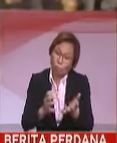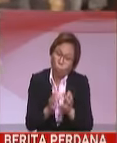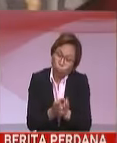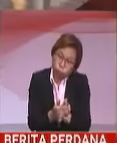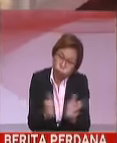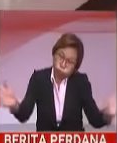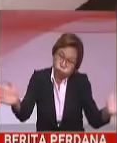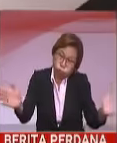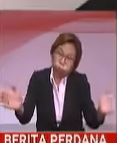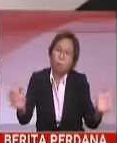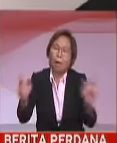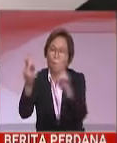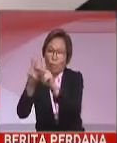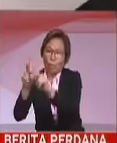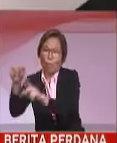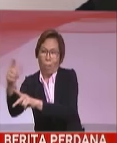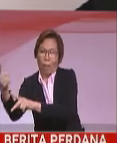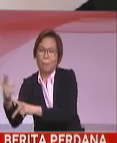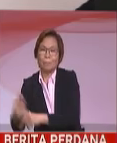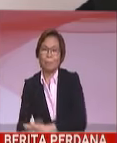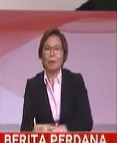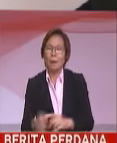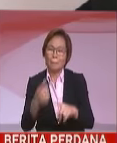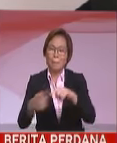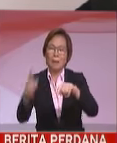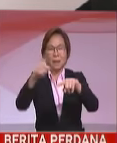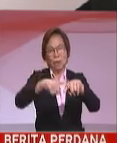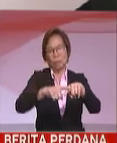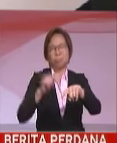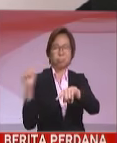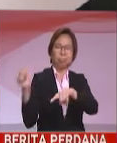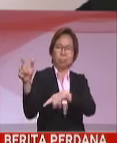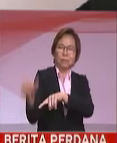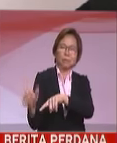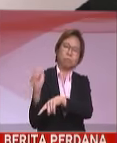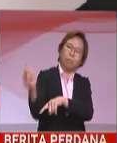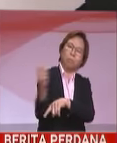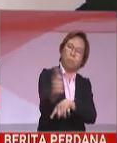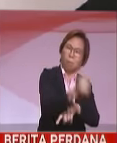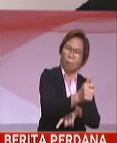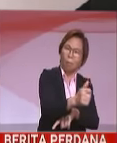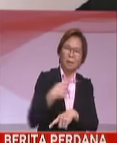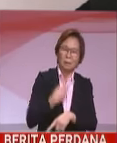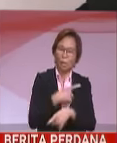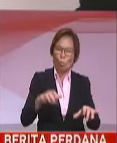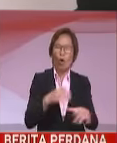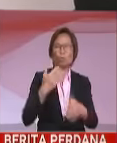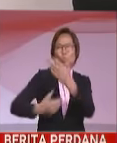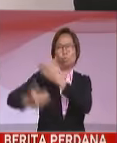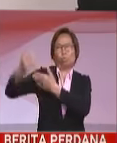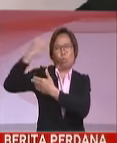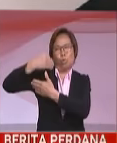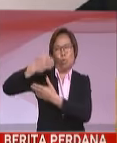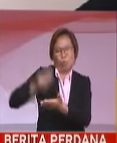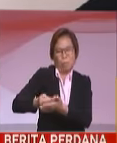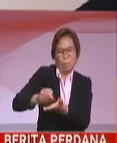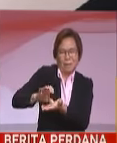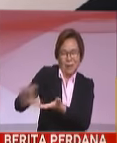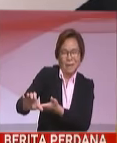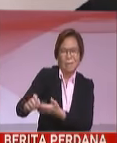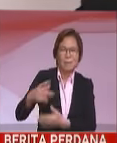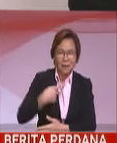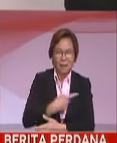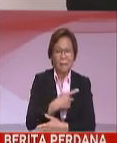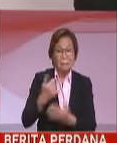banyak kampung lagi. Tetapi, tertaluklah kepada individu itu sendiri. Kita tak buat macam dulu lagi, kita bagi cash.